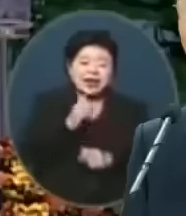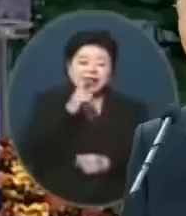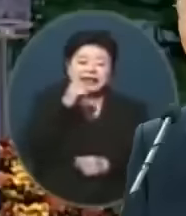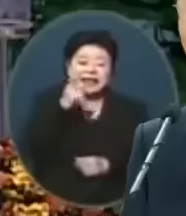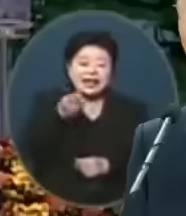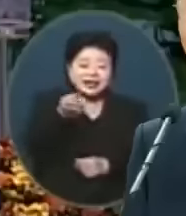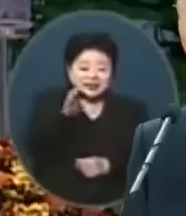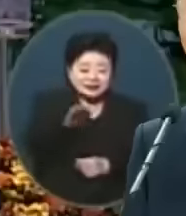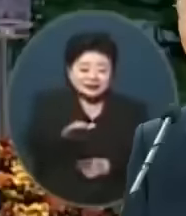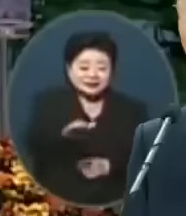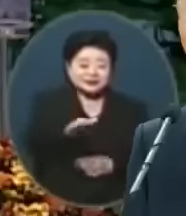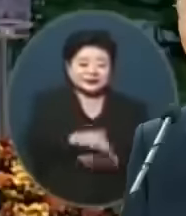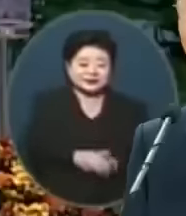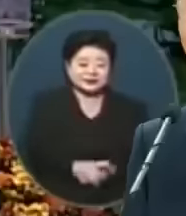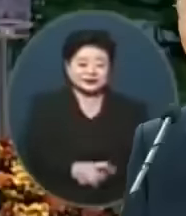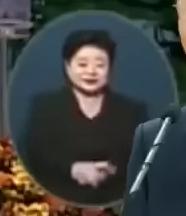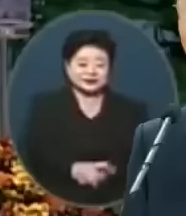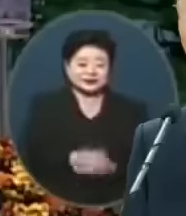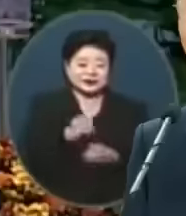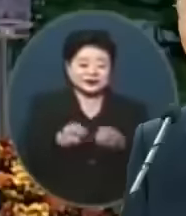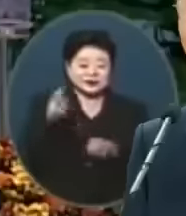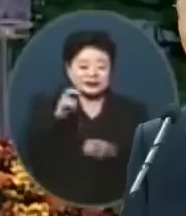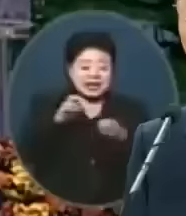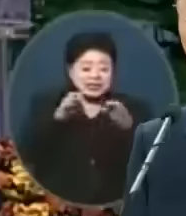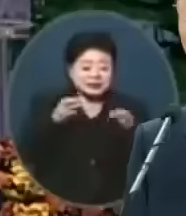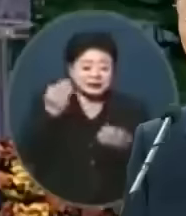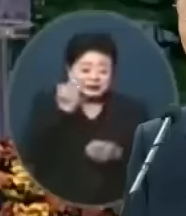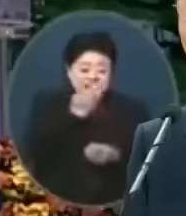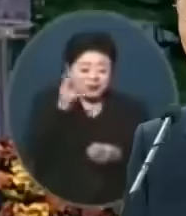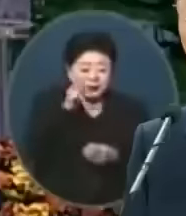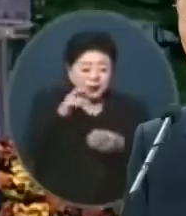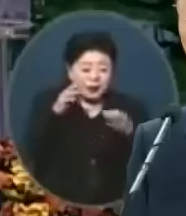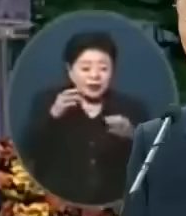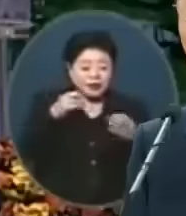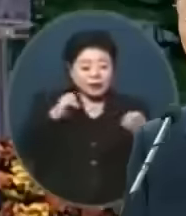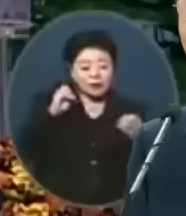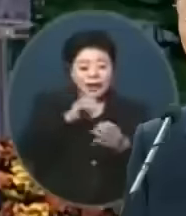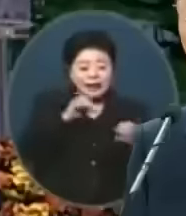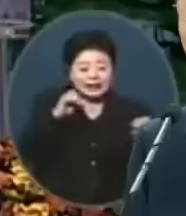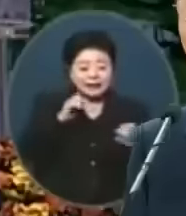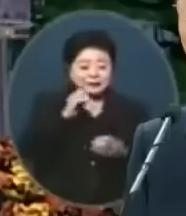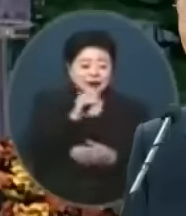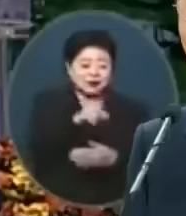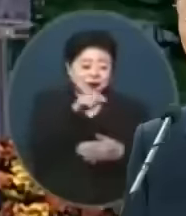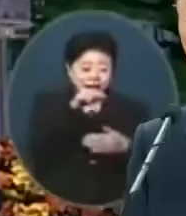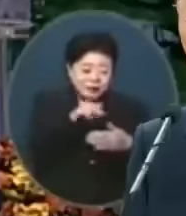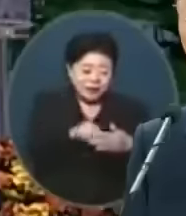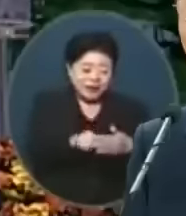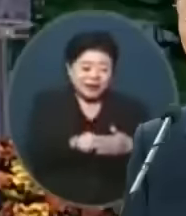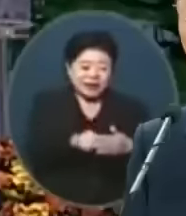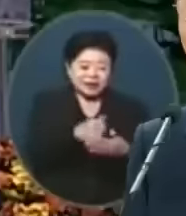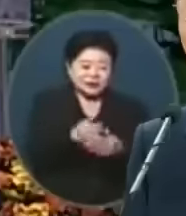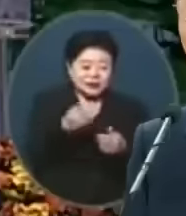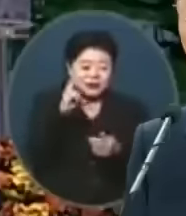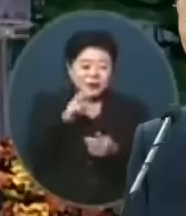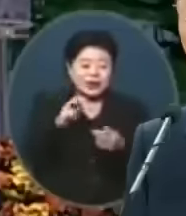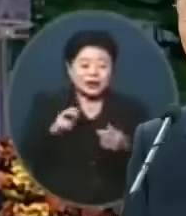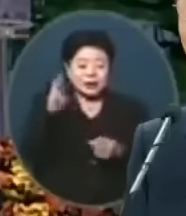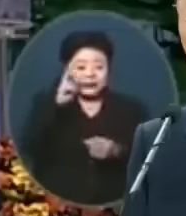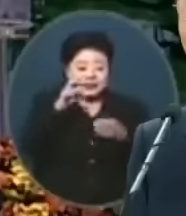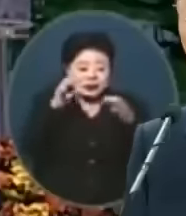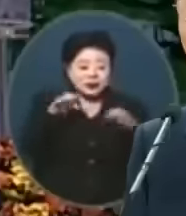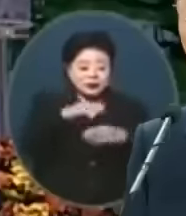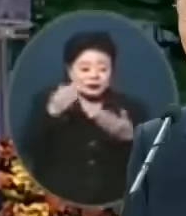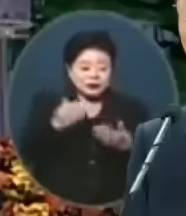아뢰라. 시와 찬송과 신령한 노래로 화답하되 너희의 마음으로 주께 노래하며